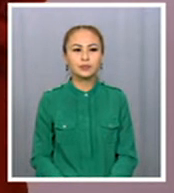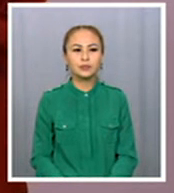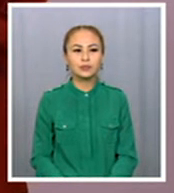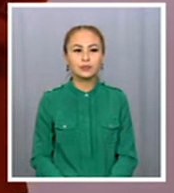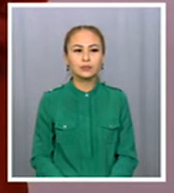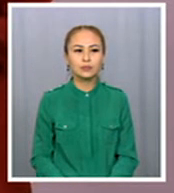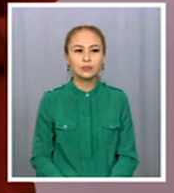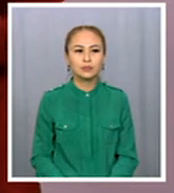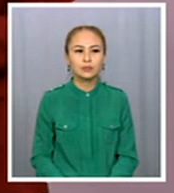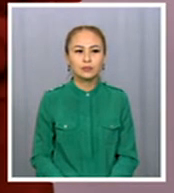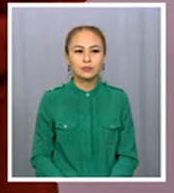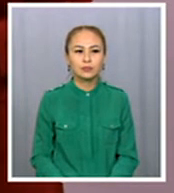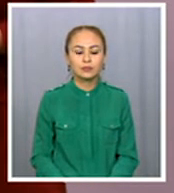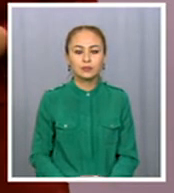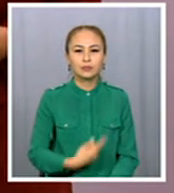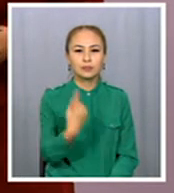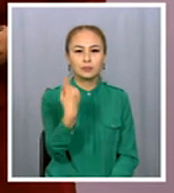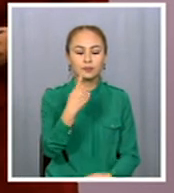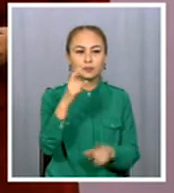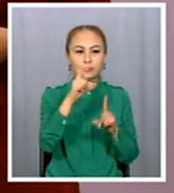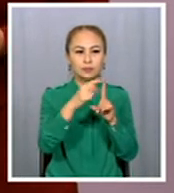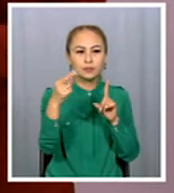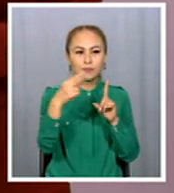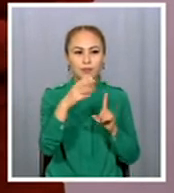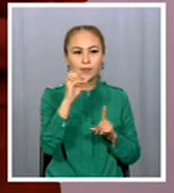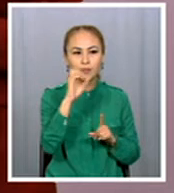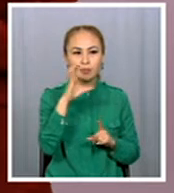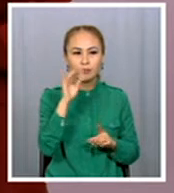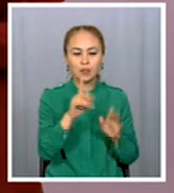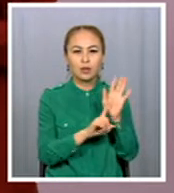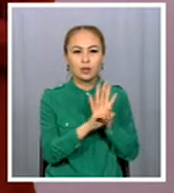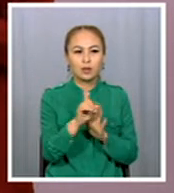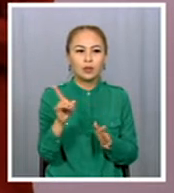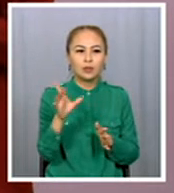Я, бірінші сөйлемде етістіктер құйып кетті.